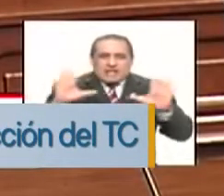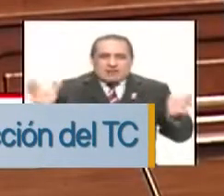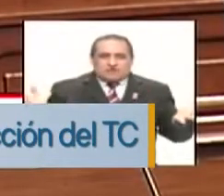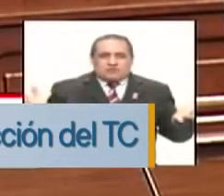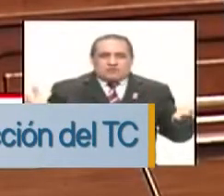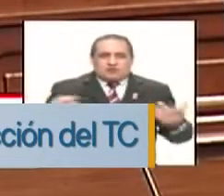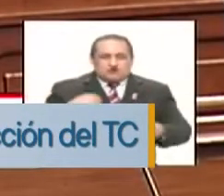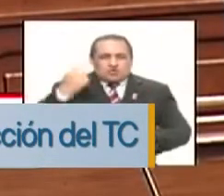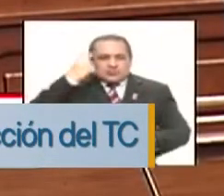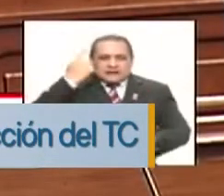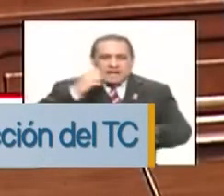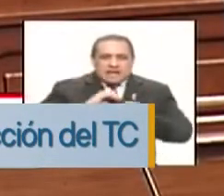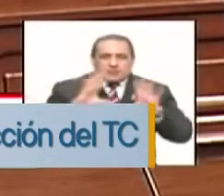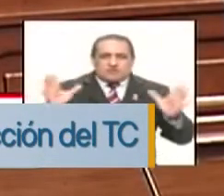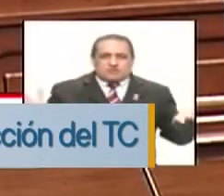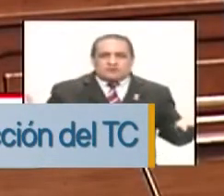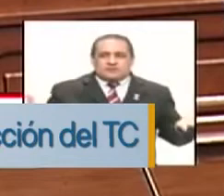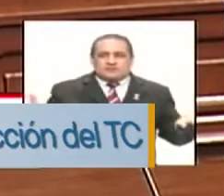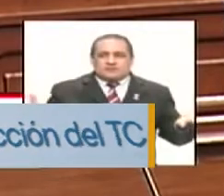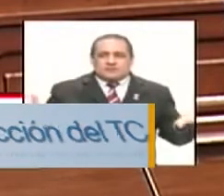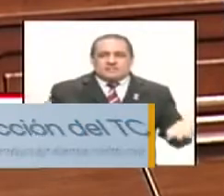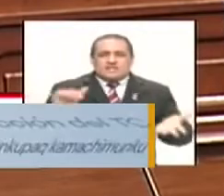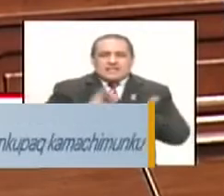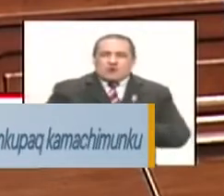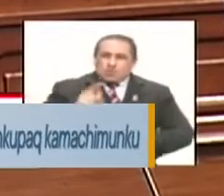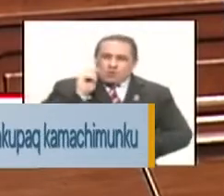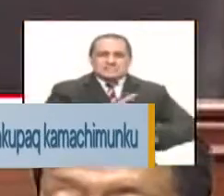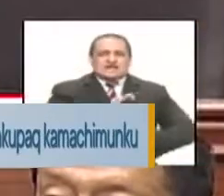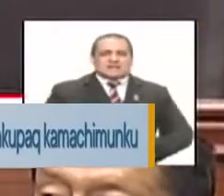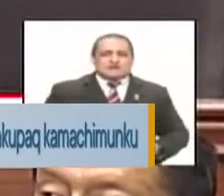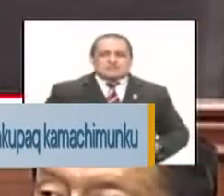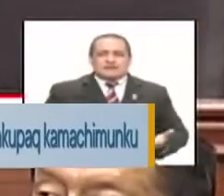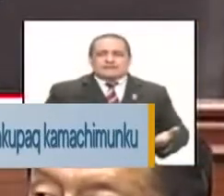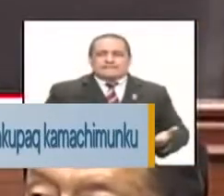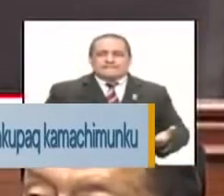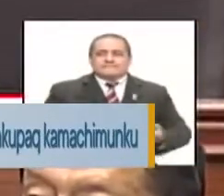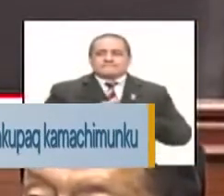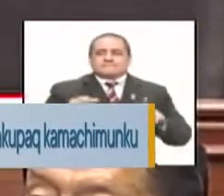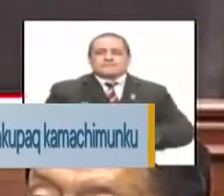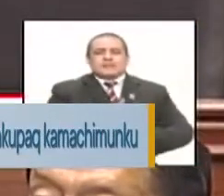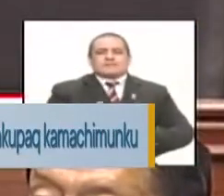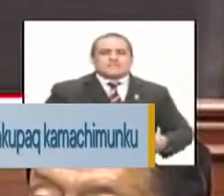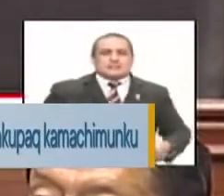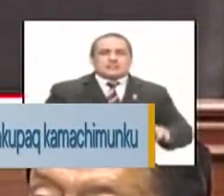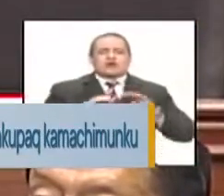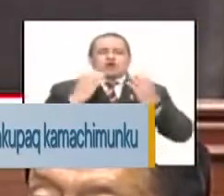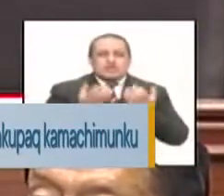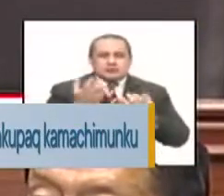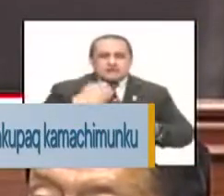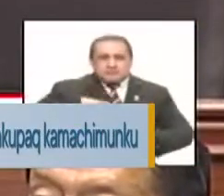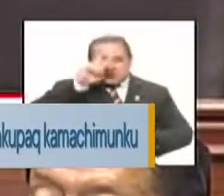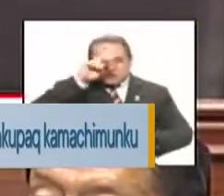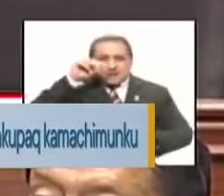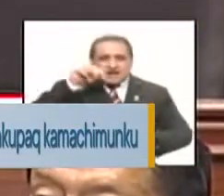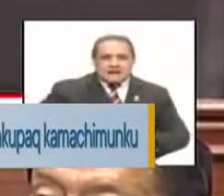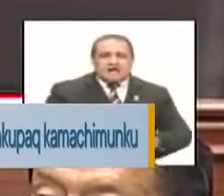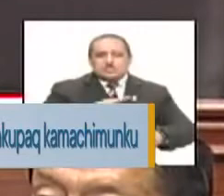Huakij parlamentario kunañata, anyasjaku mesa directiva, congreso huati, kamachij kunata,